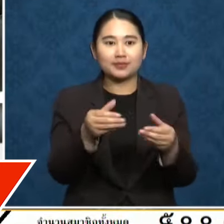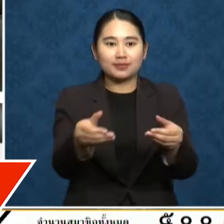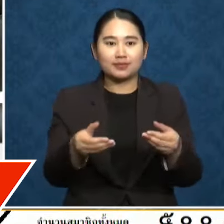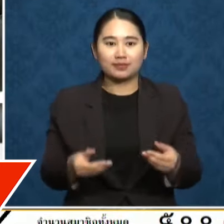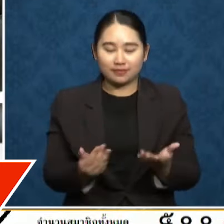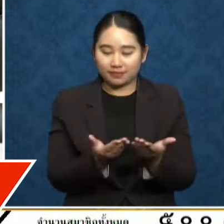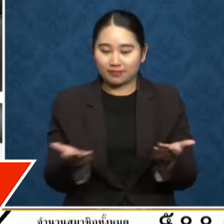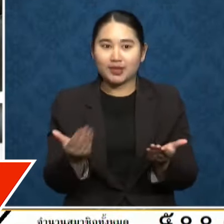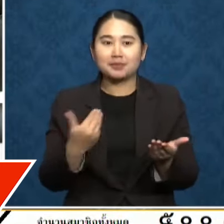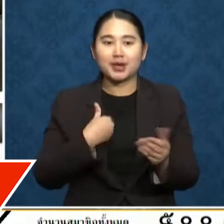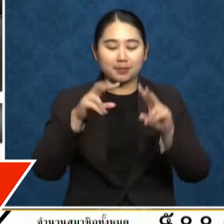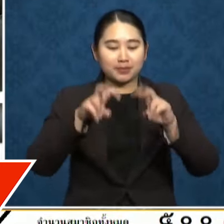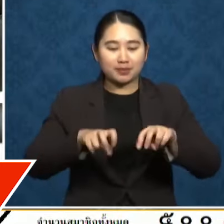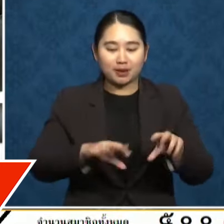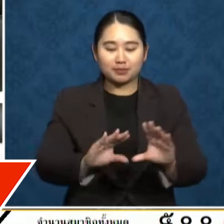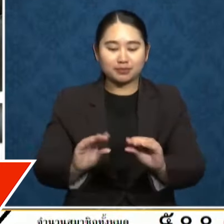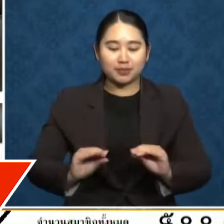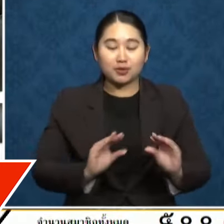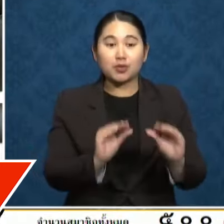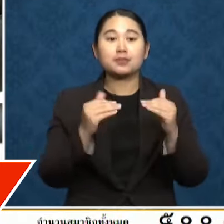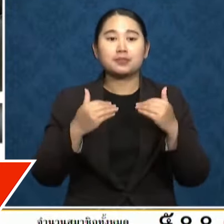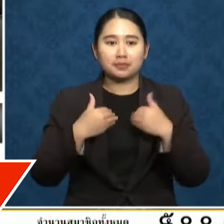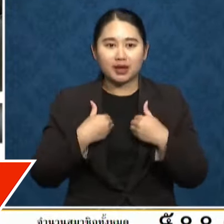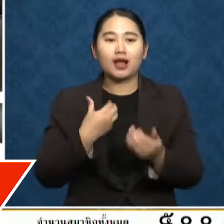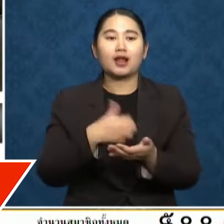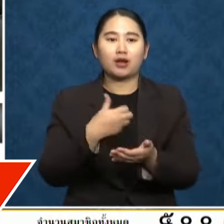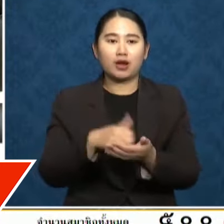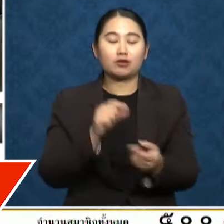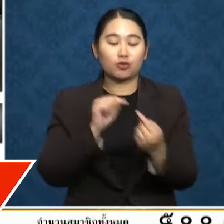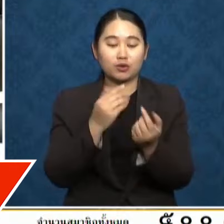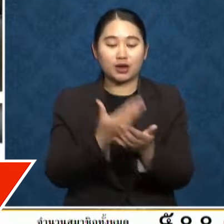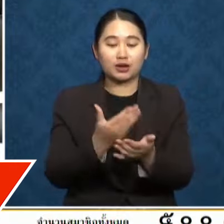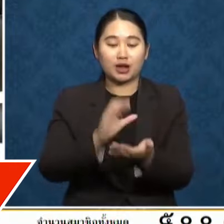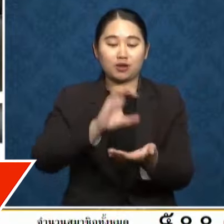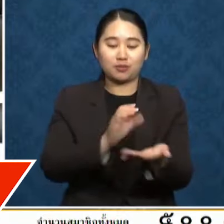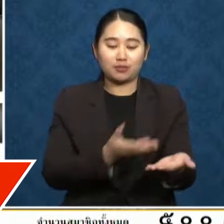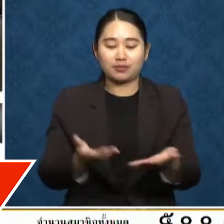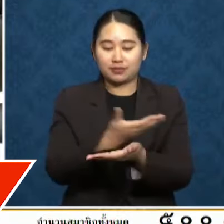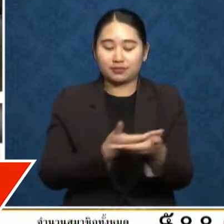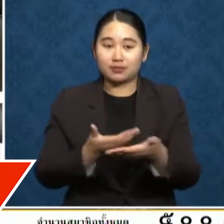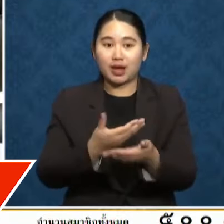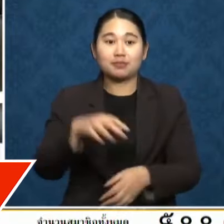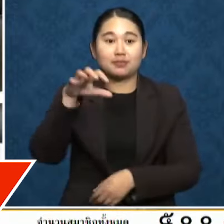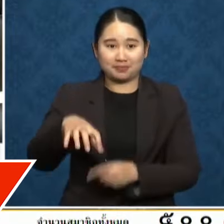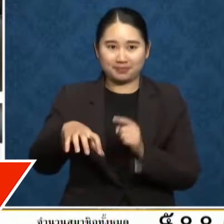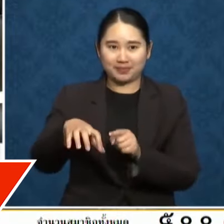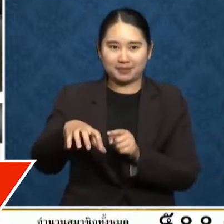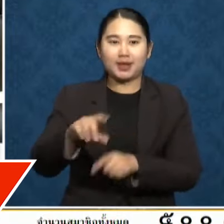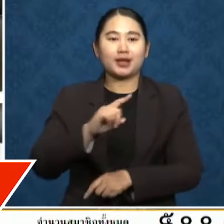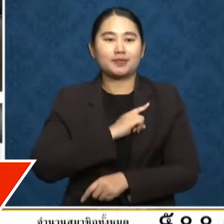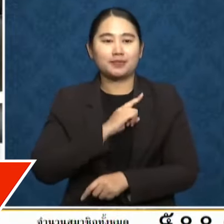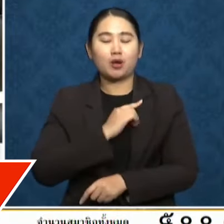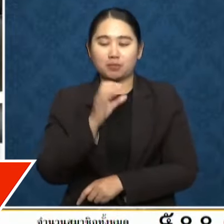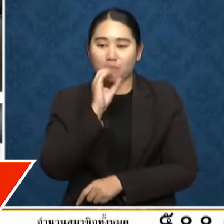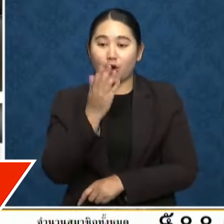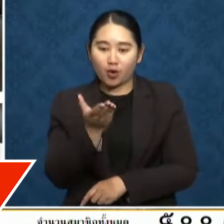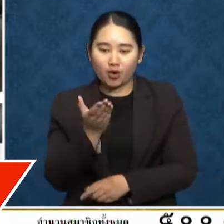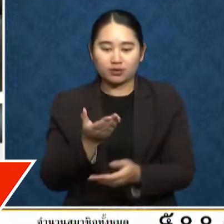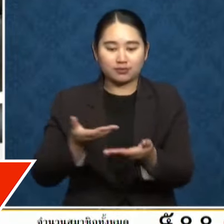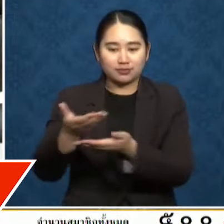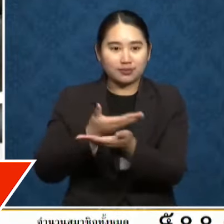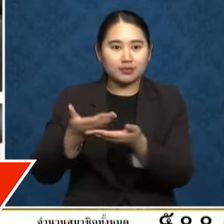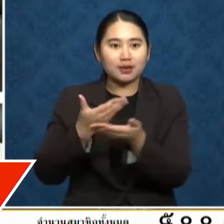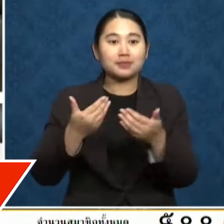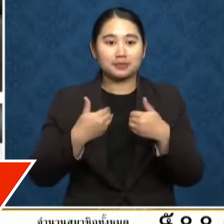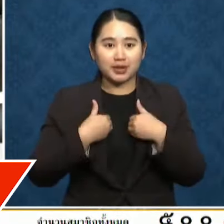มากมายที่มีการศึกษาเอาคจๆเวลาเราพิจารณangesประมาณและมีหนวยงานใดทำลอลอครับเรื่องกฎหมายรับร้